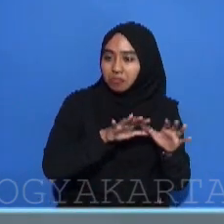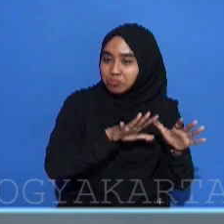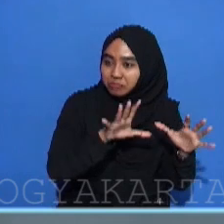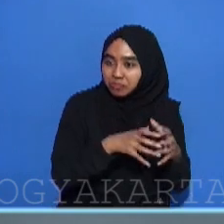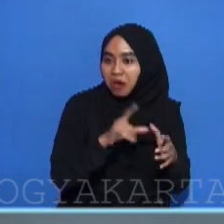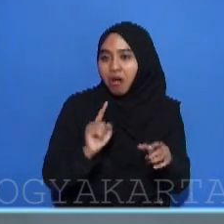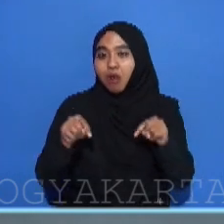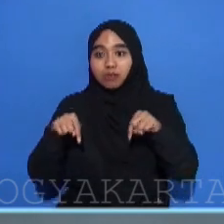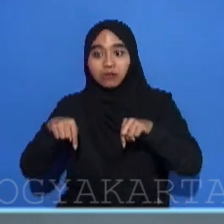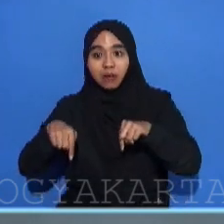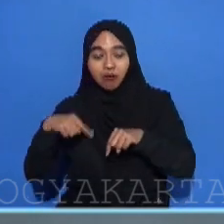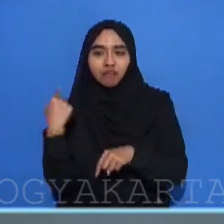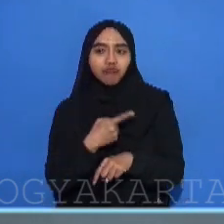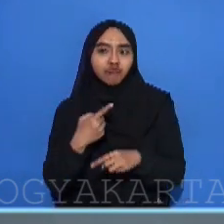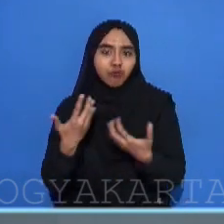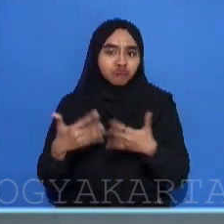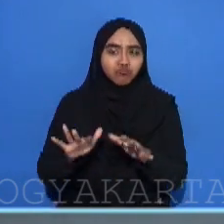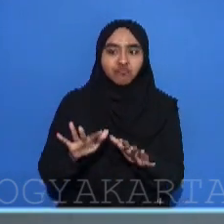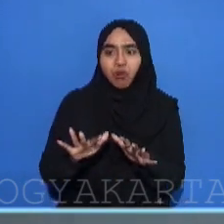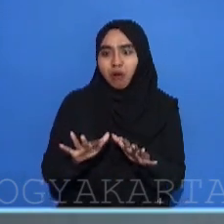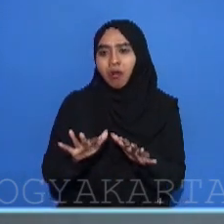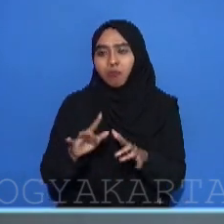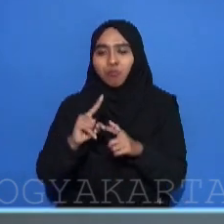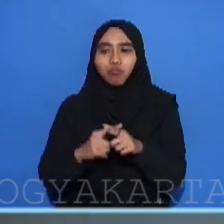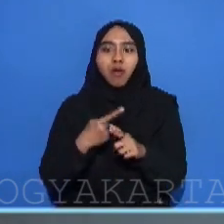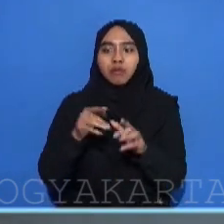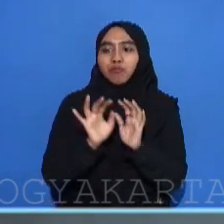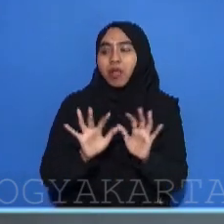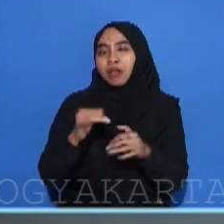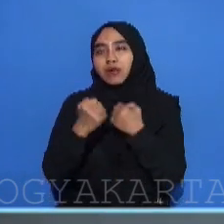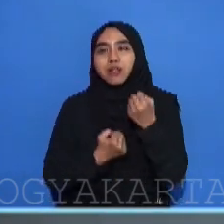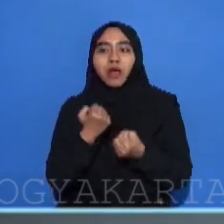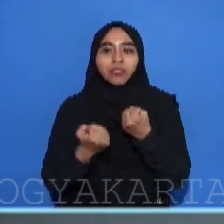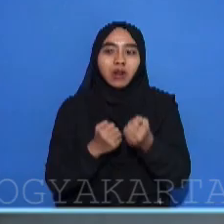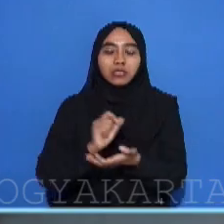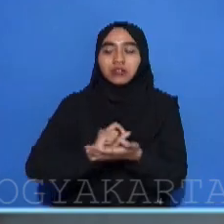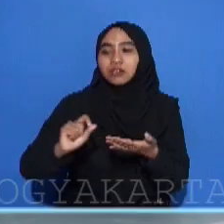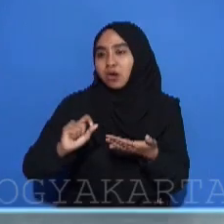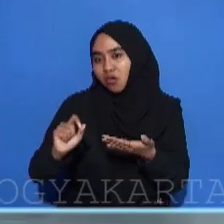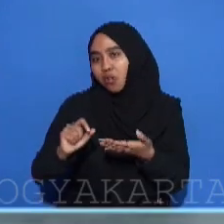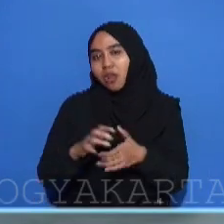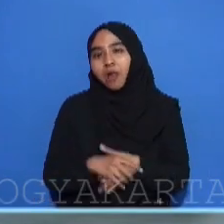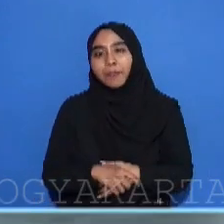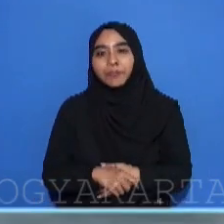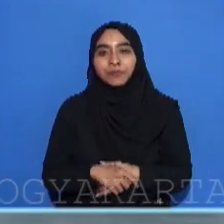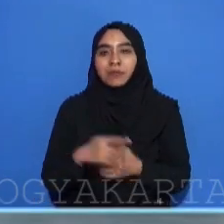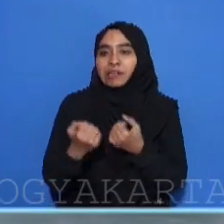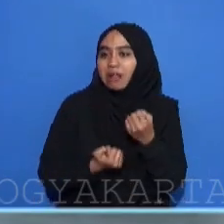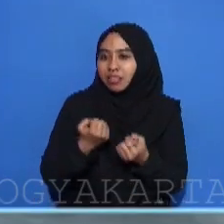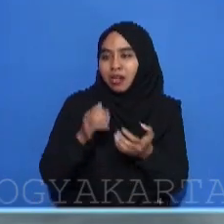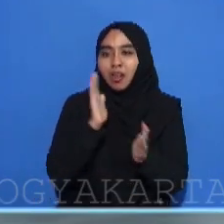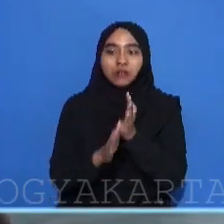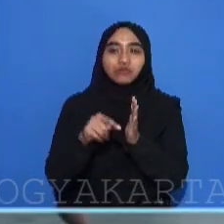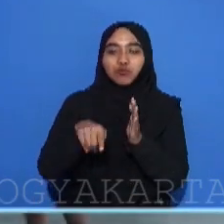Sedangkan sekarang kita juga sudah mulai banyak kegiatan di sekolah, sudah mulai banyak kegiatan di offline. Untuk